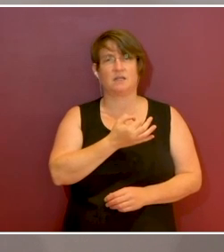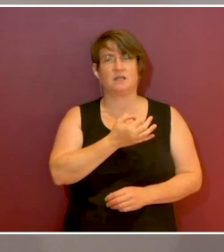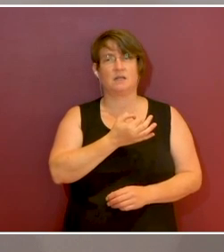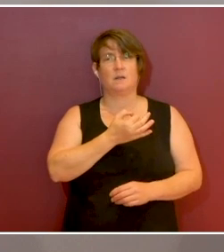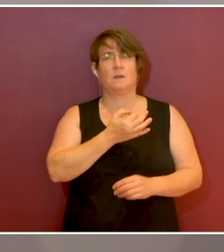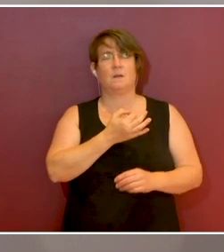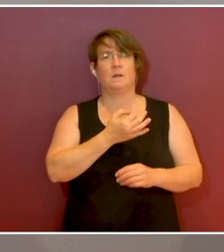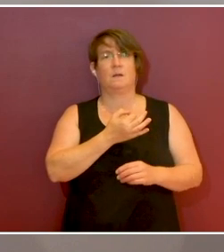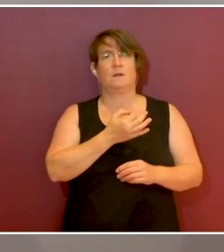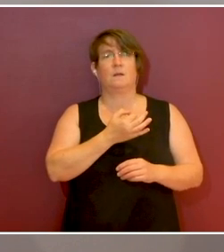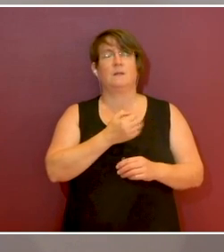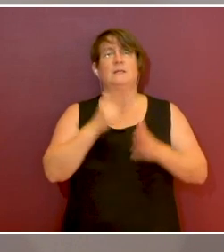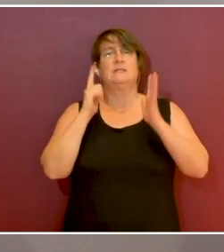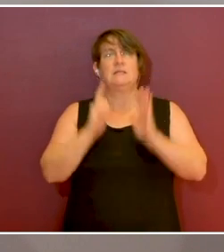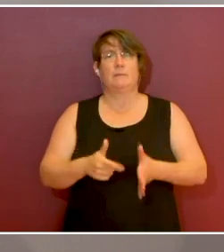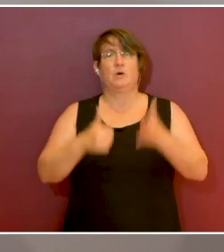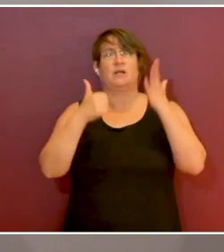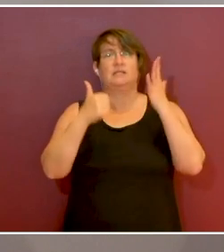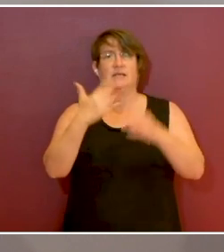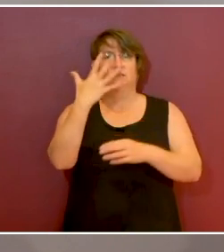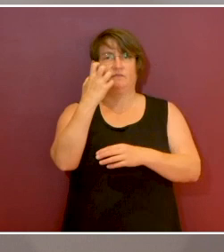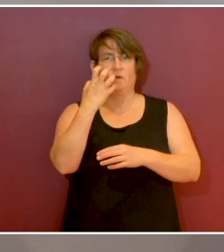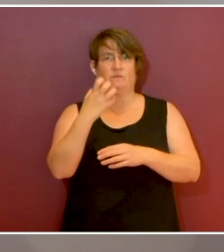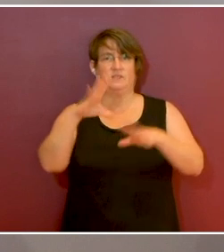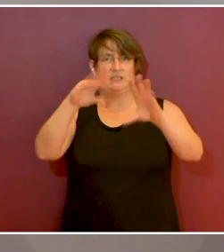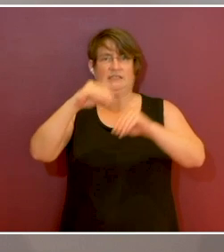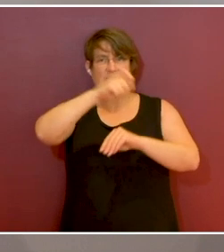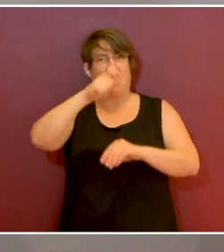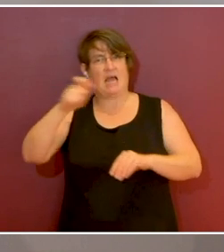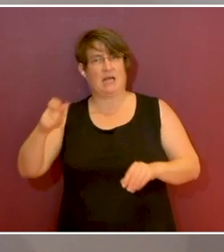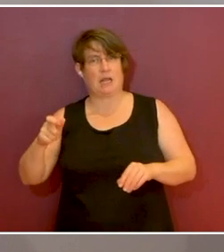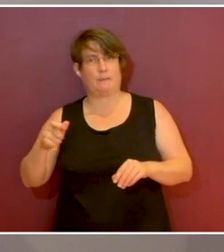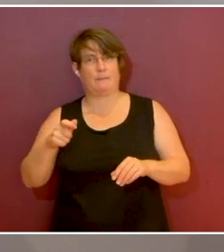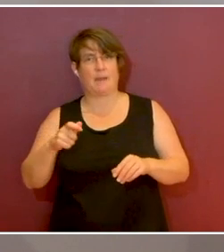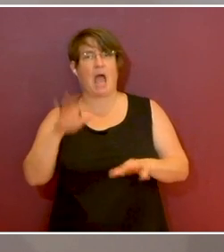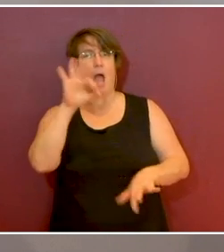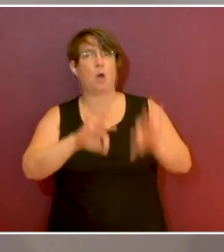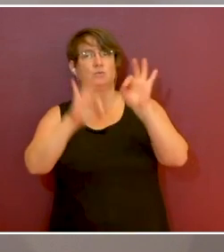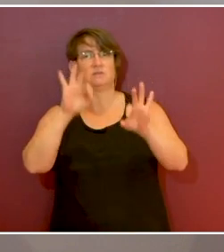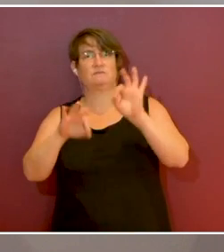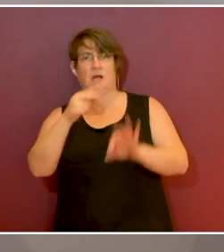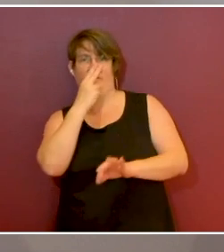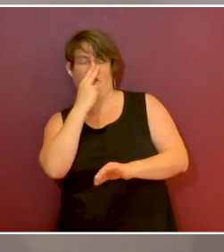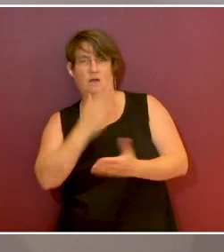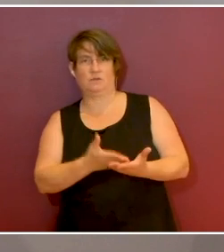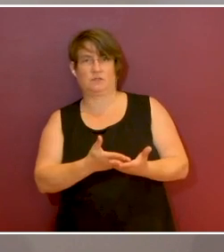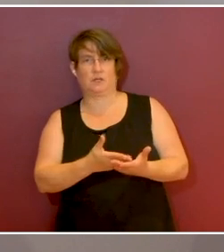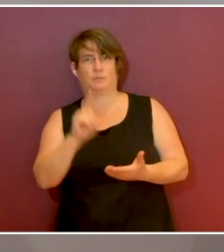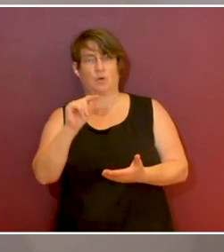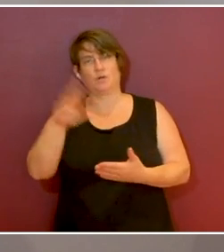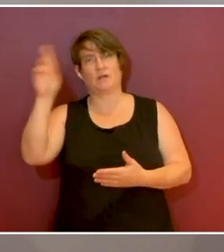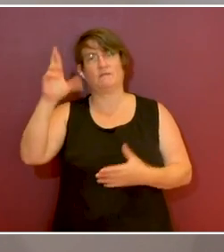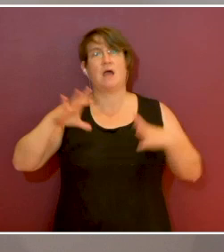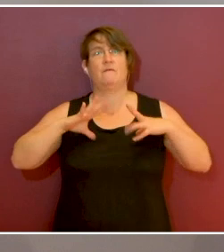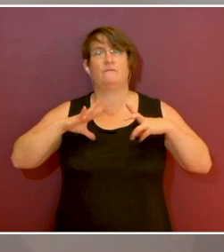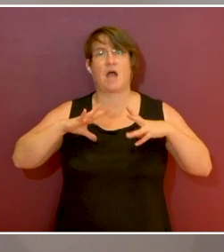der Auswahl dieser 756 Teilnehmer oder wie viele es genau waren in Safe Kids 3. Waren das die, die sich freiwillig gemeldet